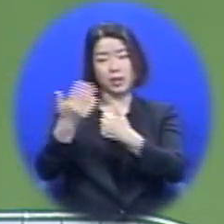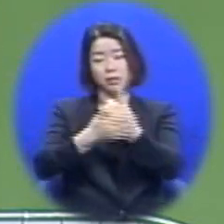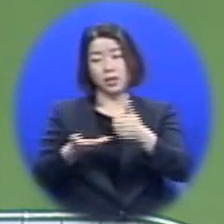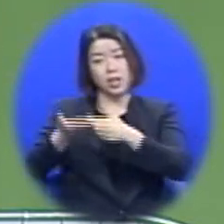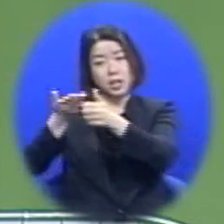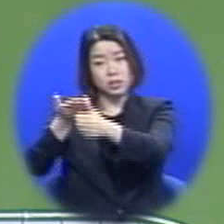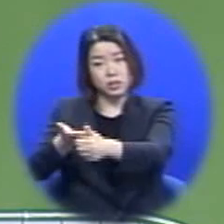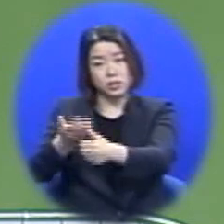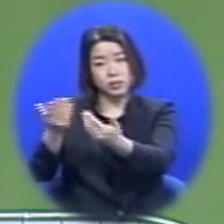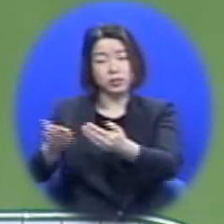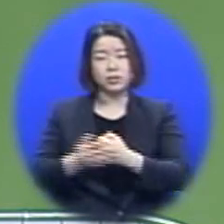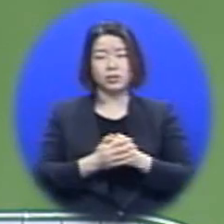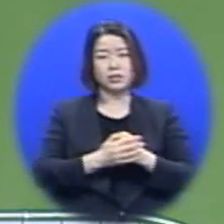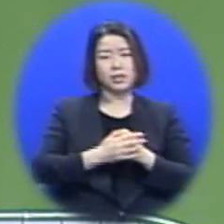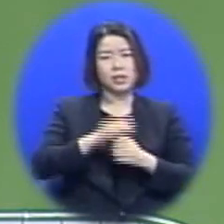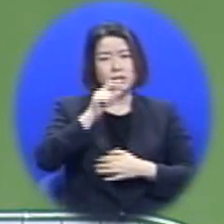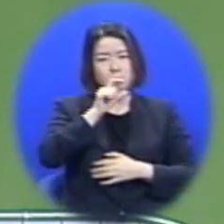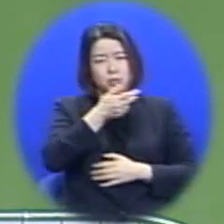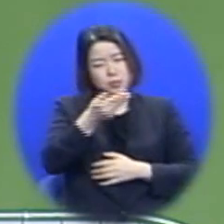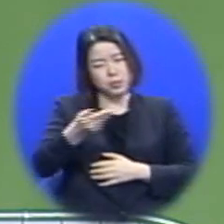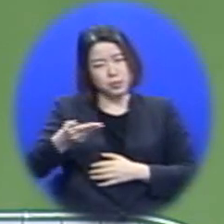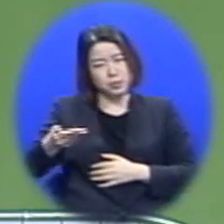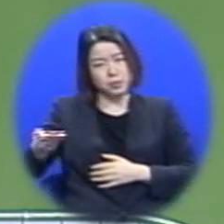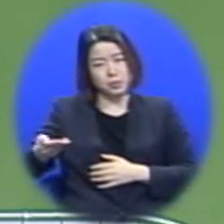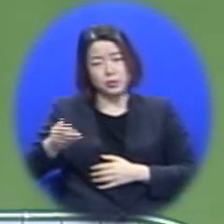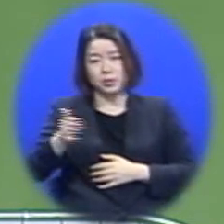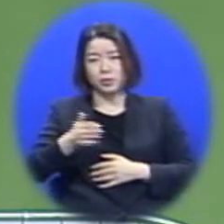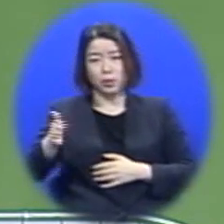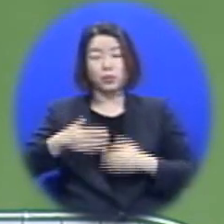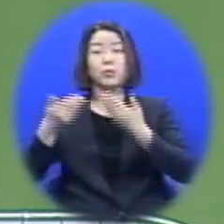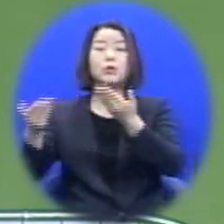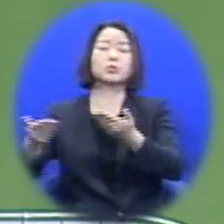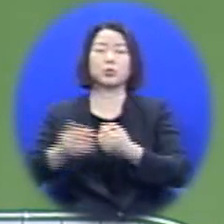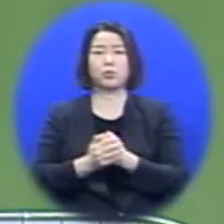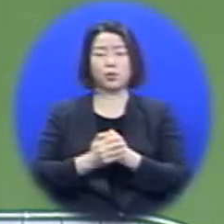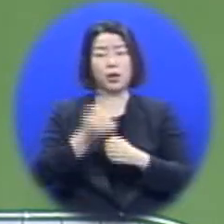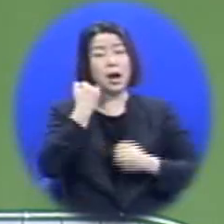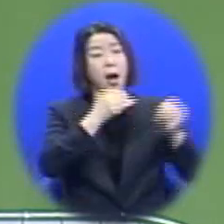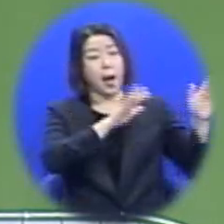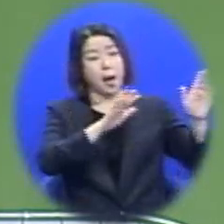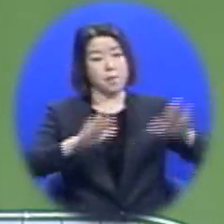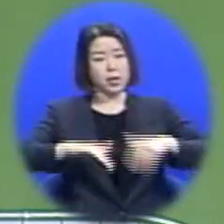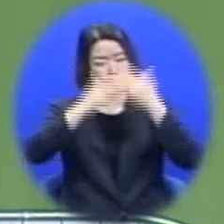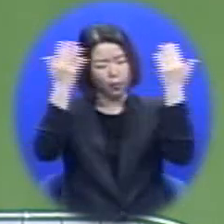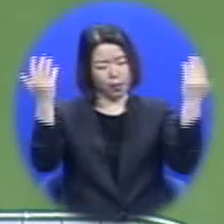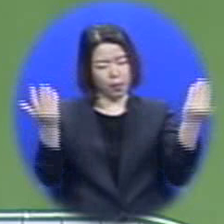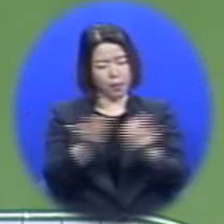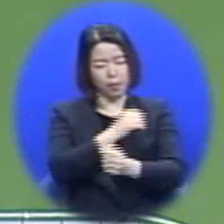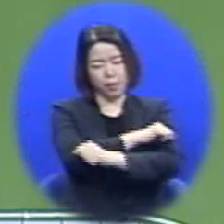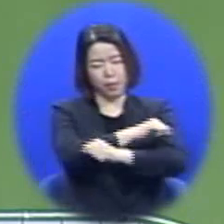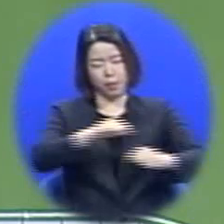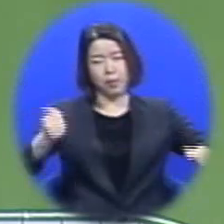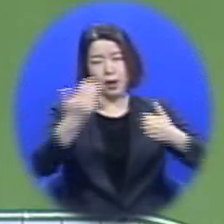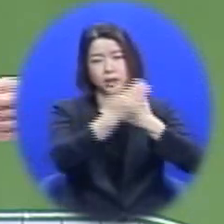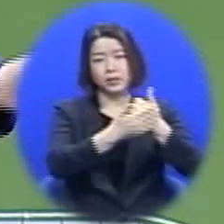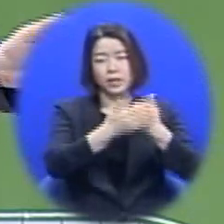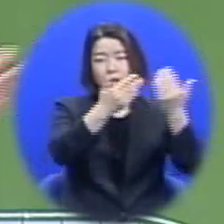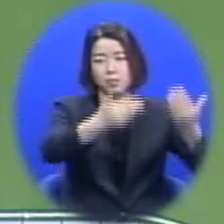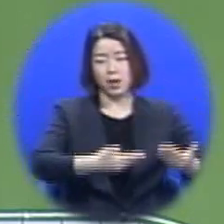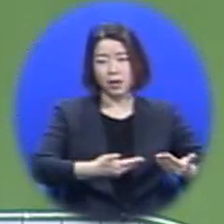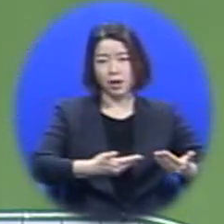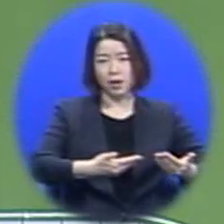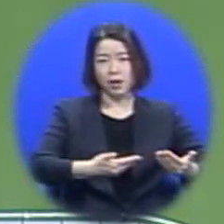것은요, 시냇물 같은 정도예요. 시냇물 같은. 아, 바다보다 더 넓은 은혜를 받았고 시냇물 같이